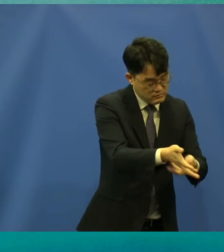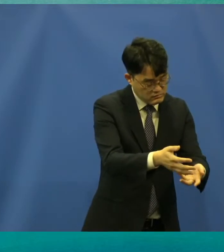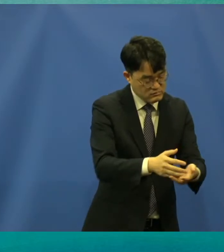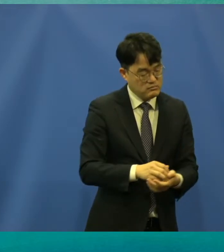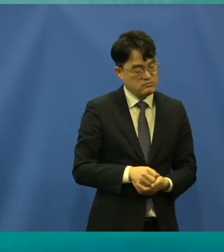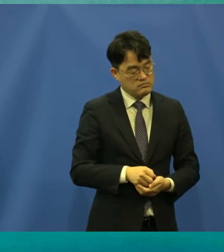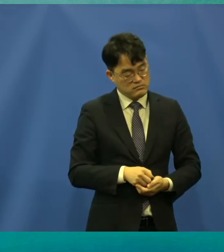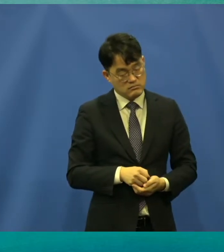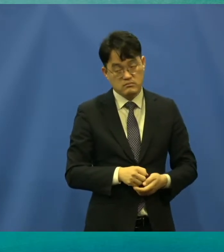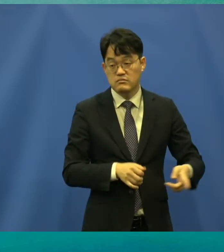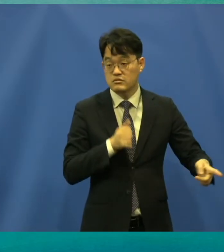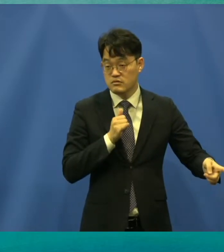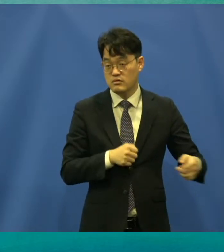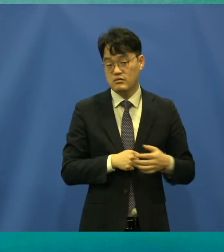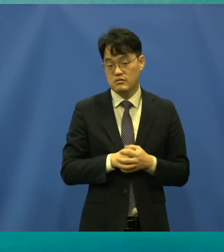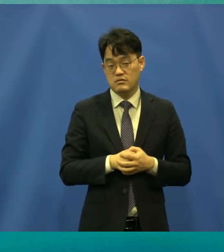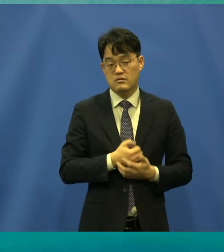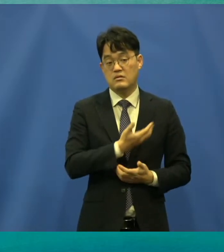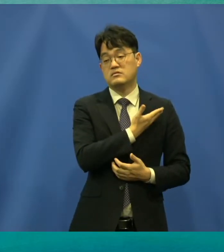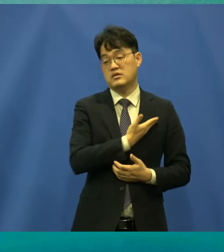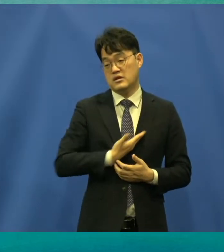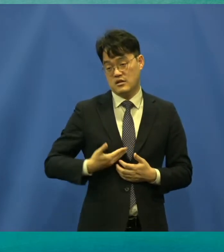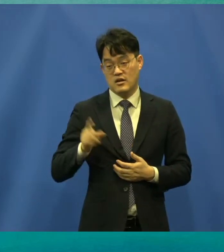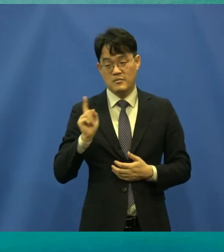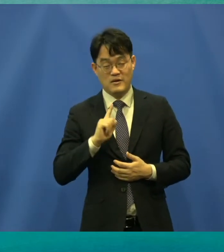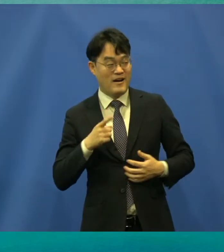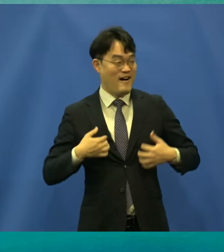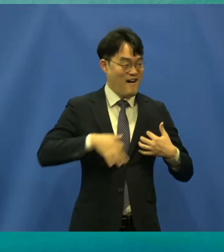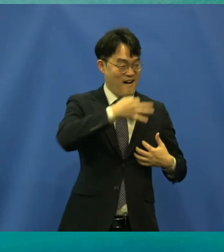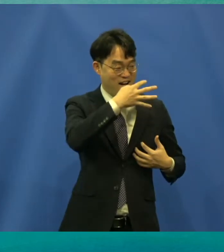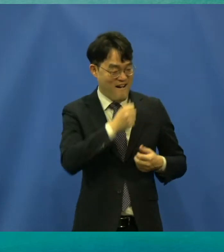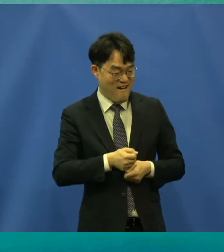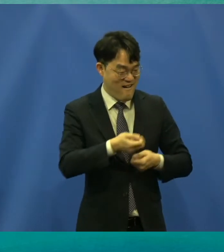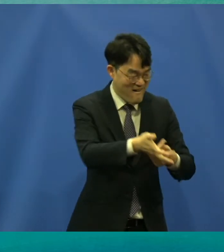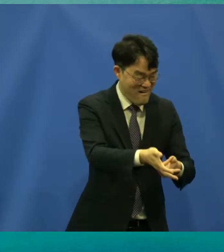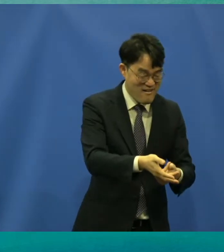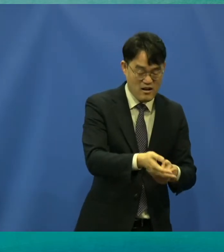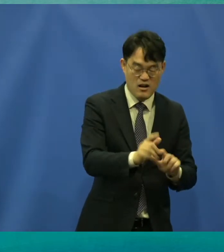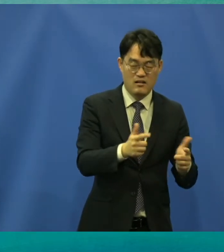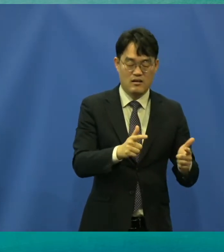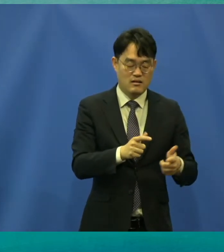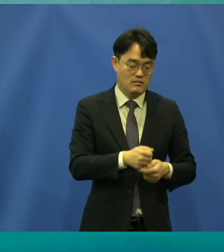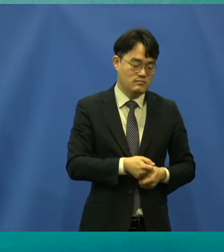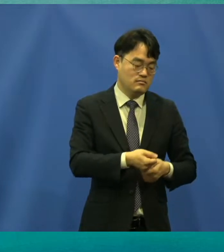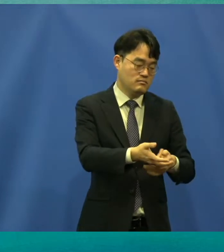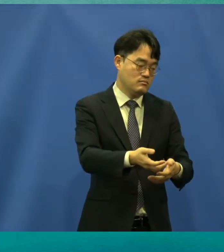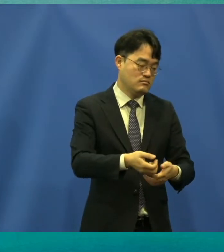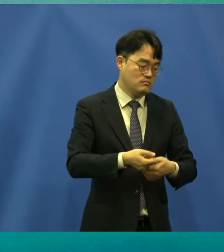제자들은 그물을 내리고 있지만 말이 없습니다. 그리고 그날따라 고기도 잡히지 않습니다.